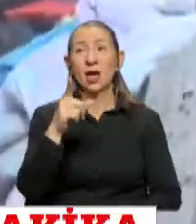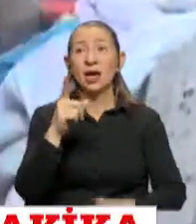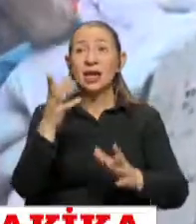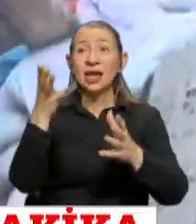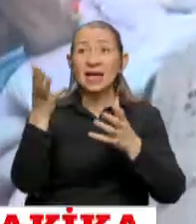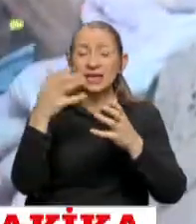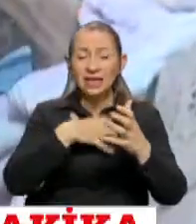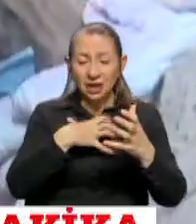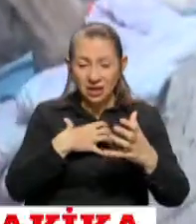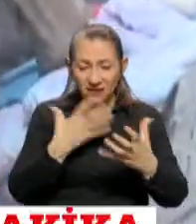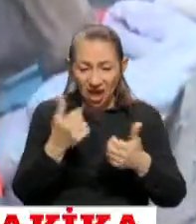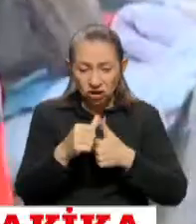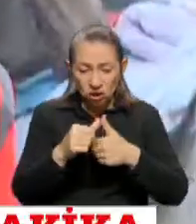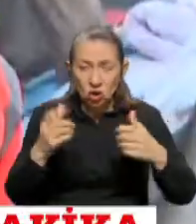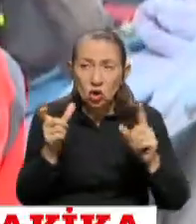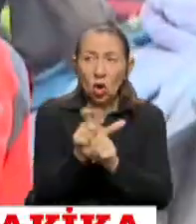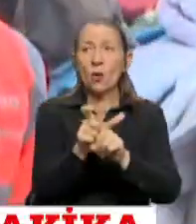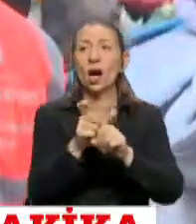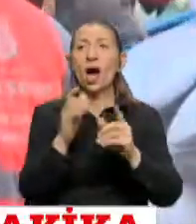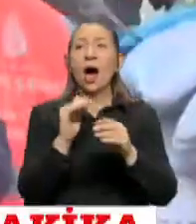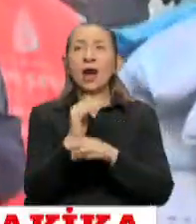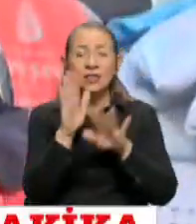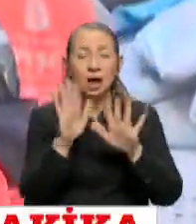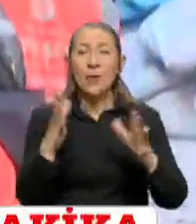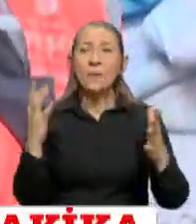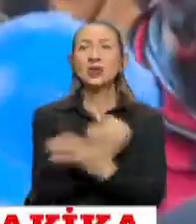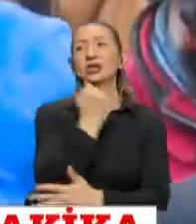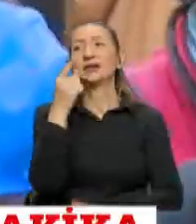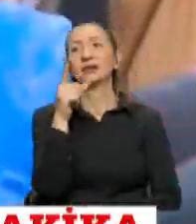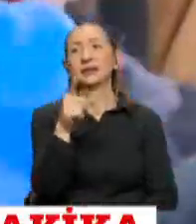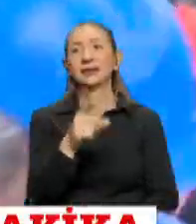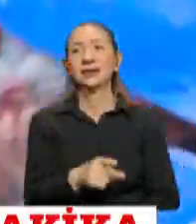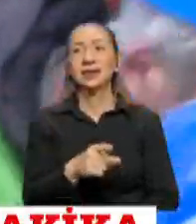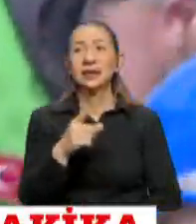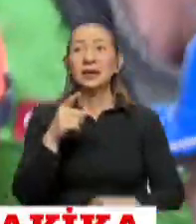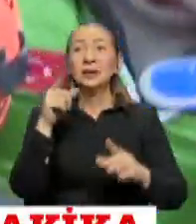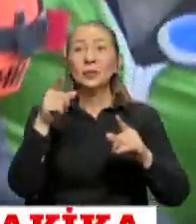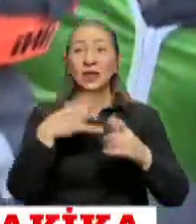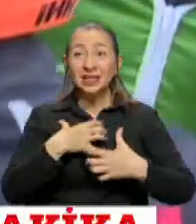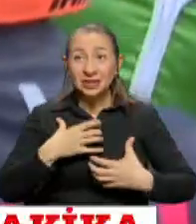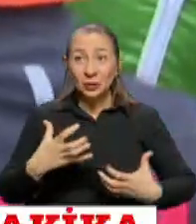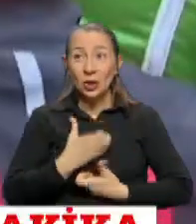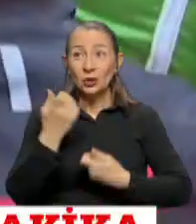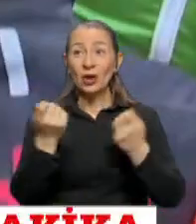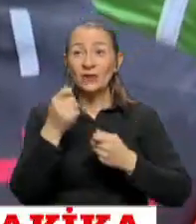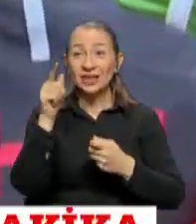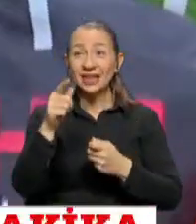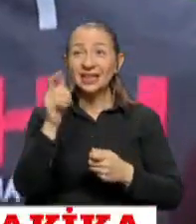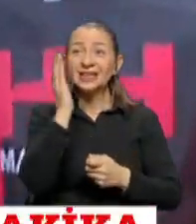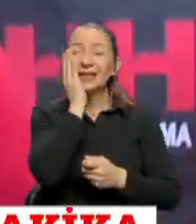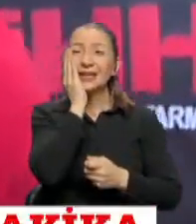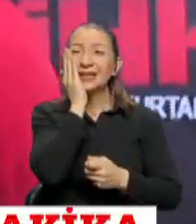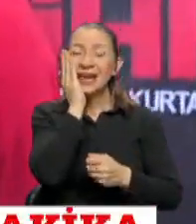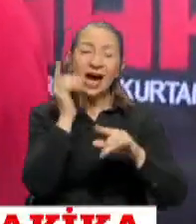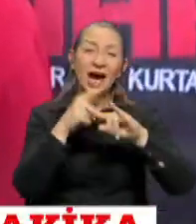Enkaz altında da kendini ve eşini korumayı, hayatta tutmayı başardı. Kendisini kurtaran görevlinin yanağını